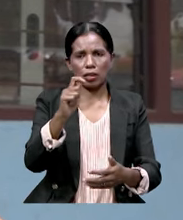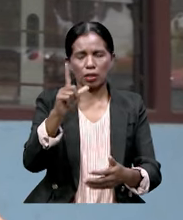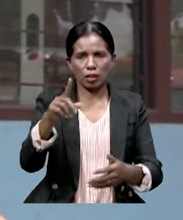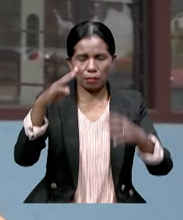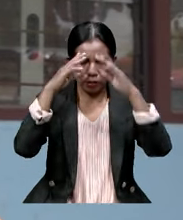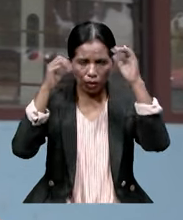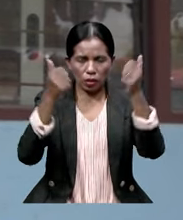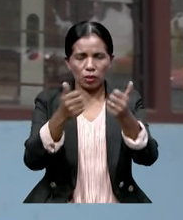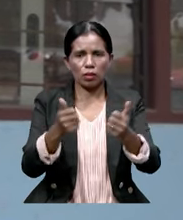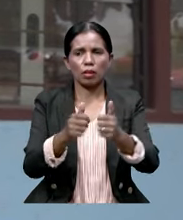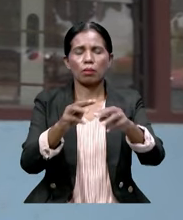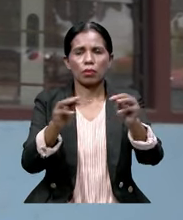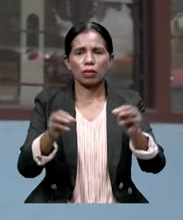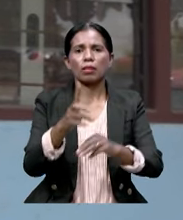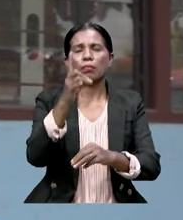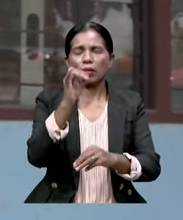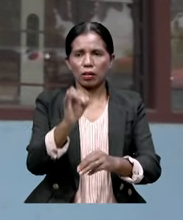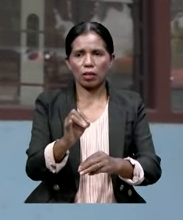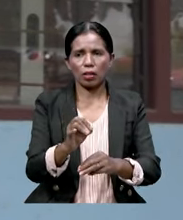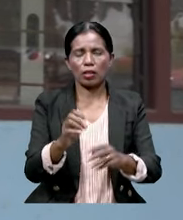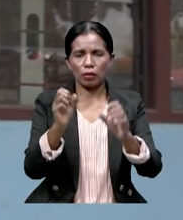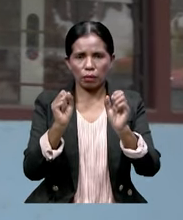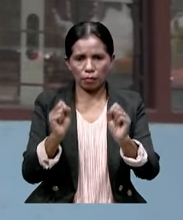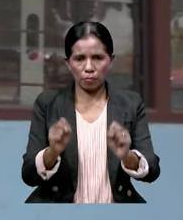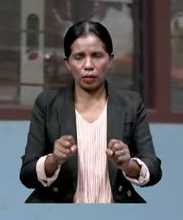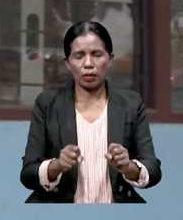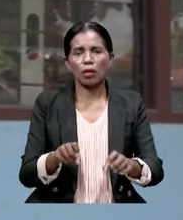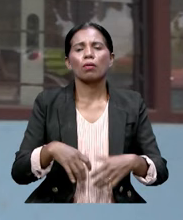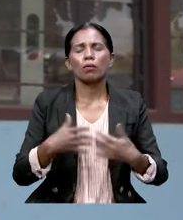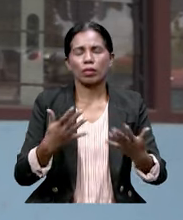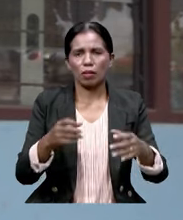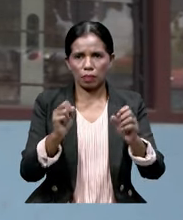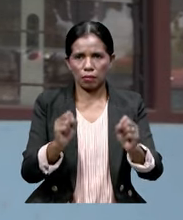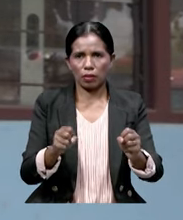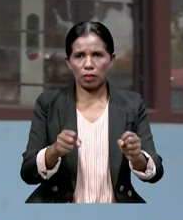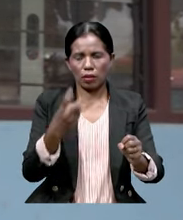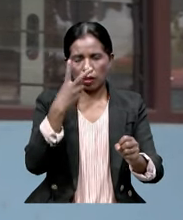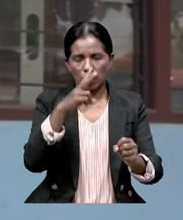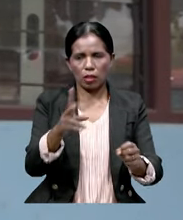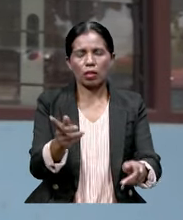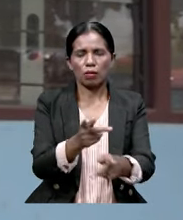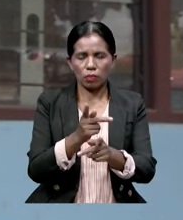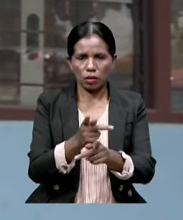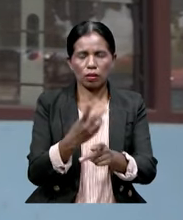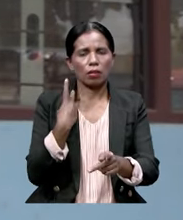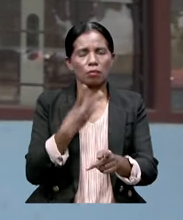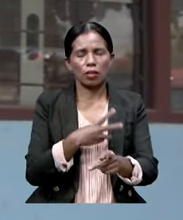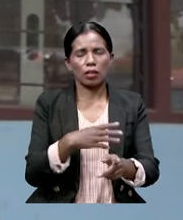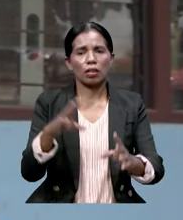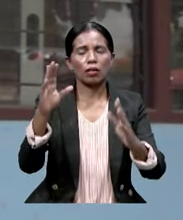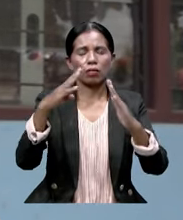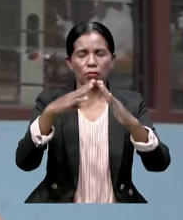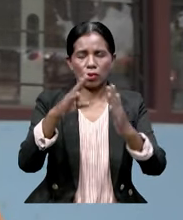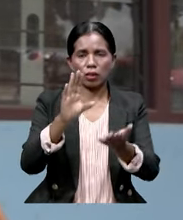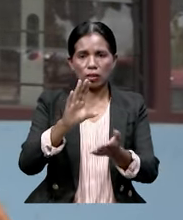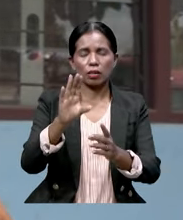presidente autoridade municipi dili atu bele uinsamak bele halo protesaun ba ministeru suku bele karik